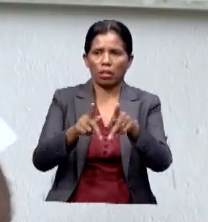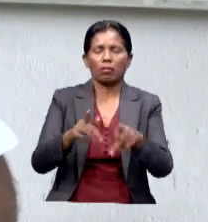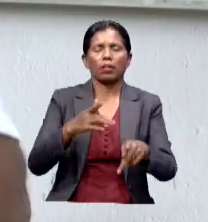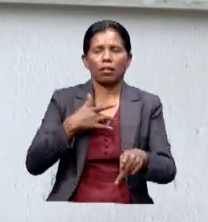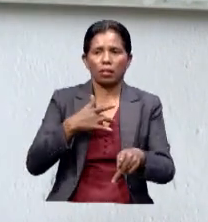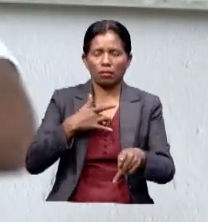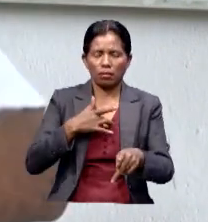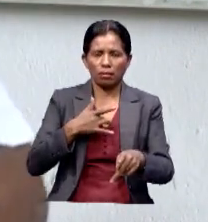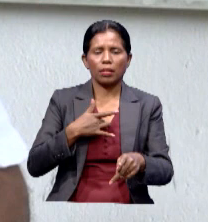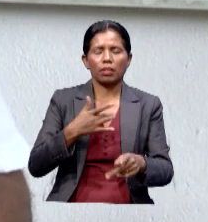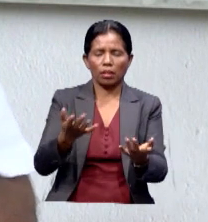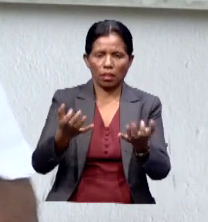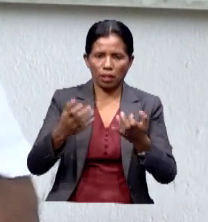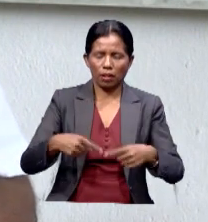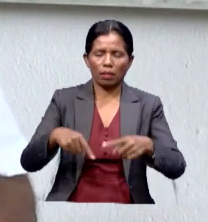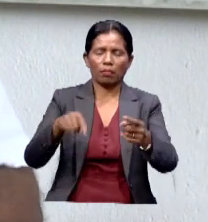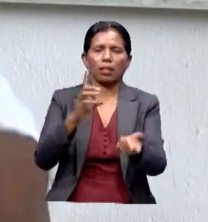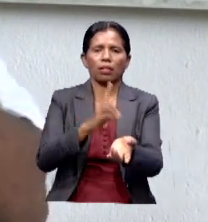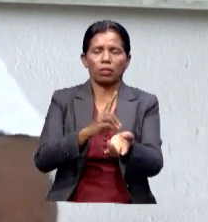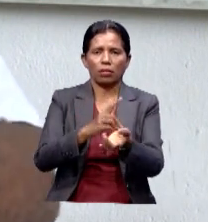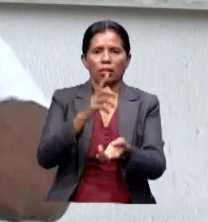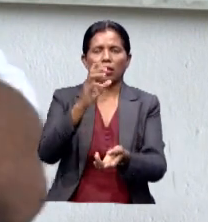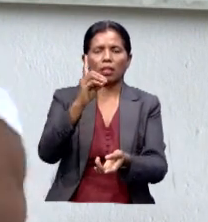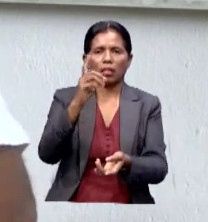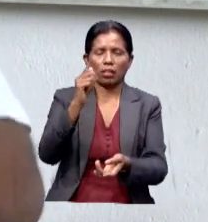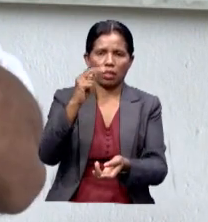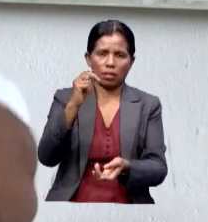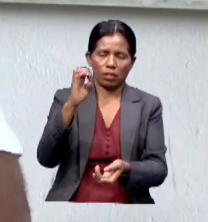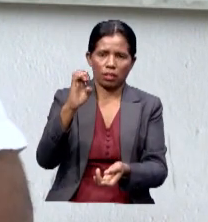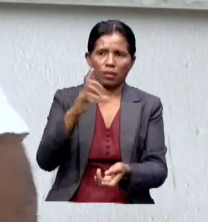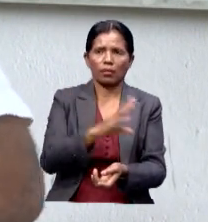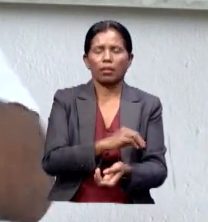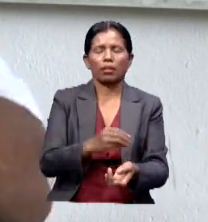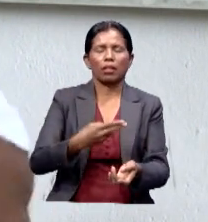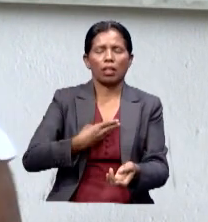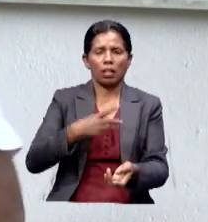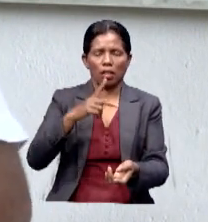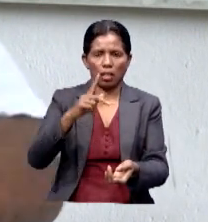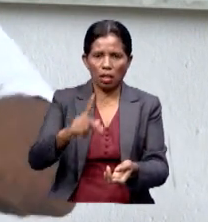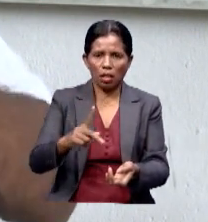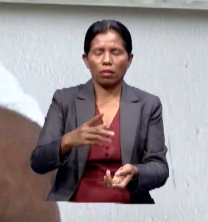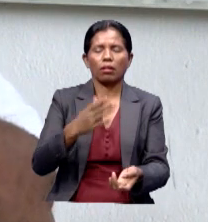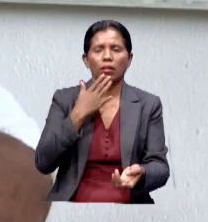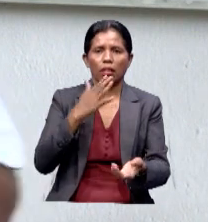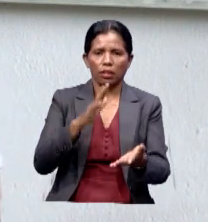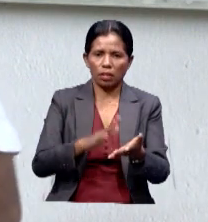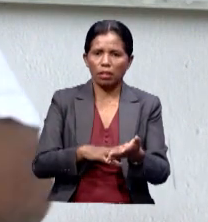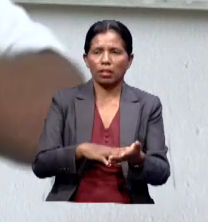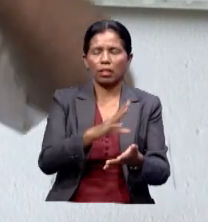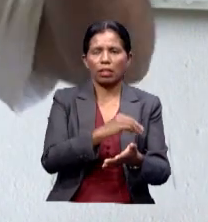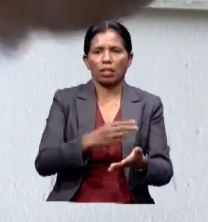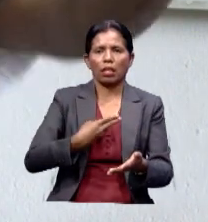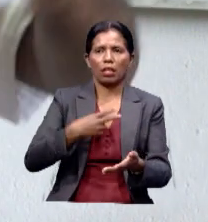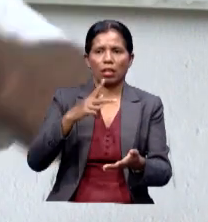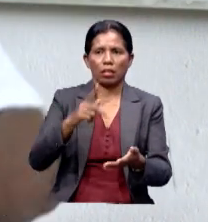ema karak ba tratamento ia doktor dan agora atitude, comportamento, gesto sira, karakter sira